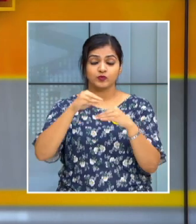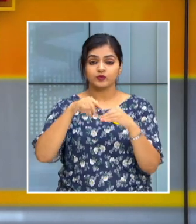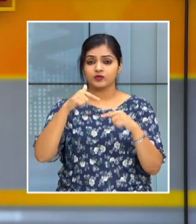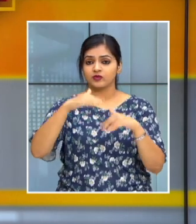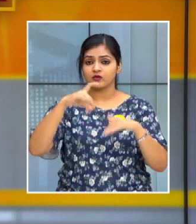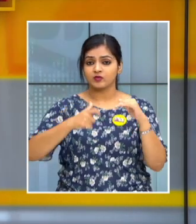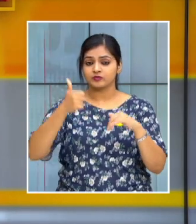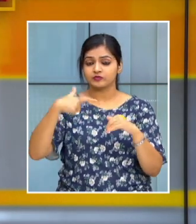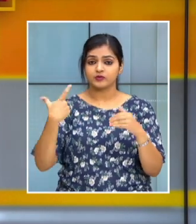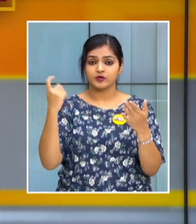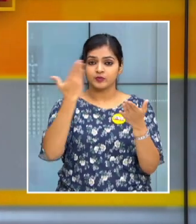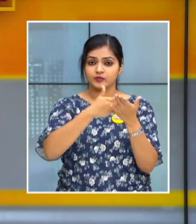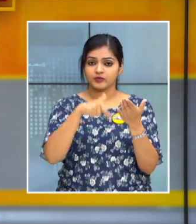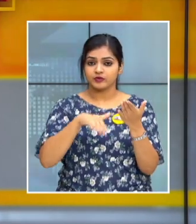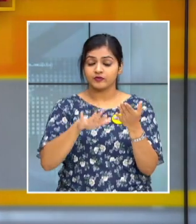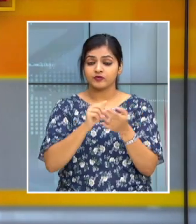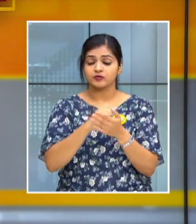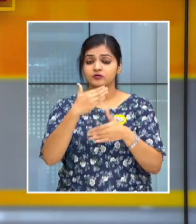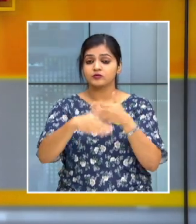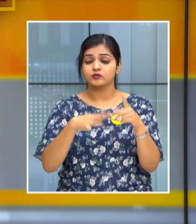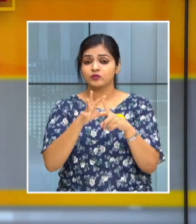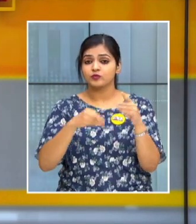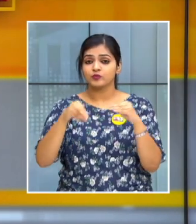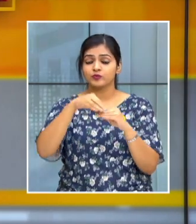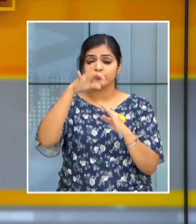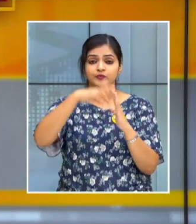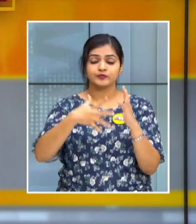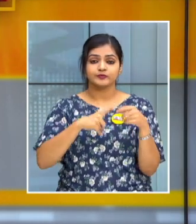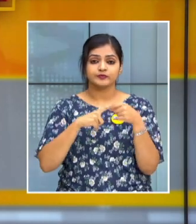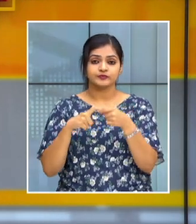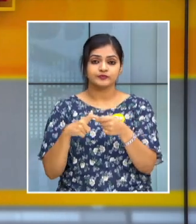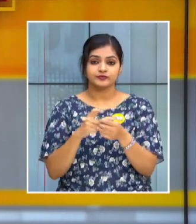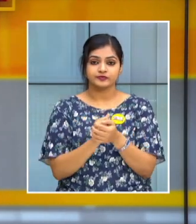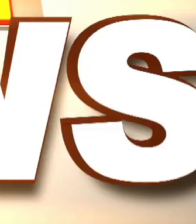പരാതി നൽകിയിരിക്കുന്നു. ഇക്കാര്യത്തിൽ ഇനി എന്ത് തുടർ നടപടിക്കാണ് സാധ്യതയുള്ളത്? എന്താണ് ഏറ്റവും പുതിയ വിവരങ്ങൾ?